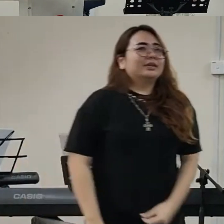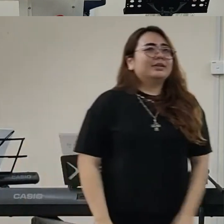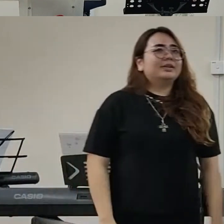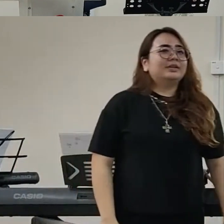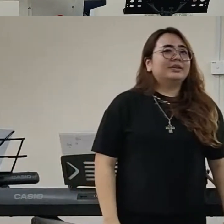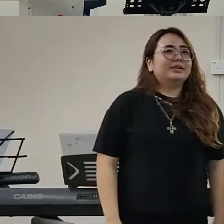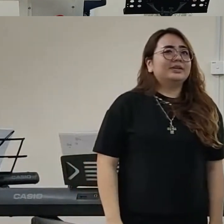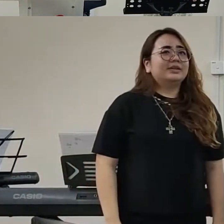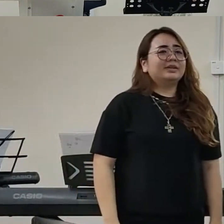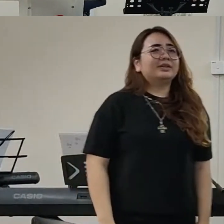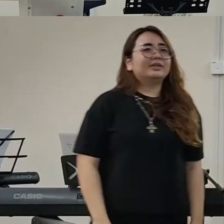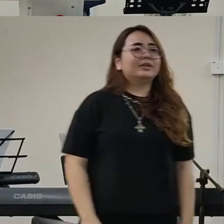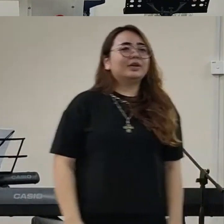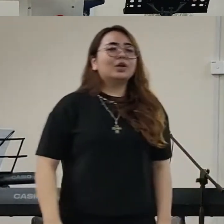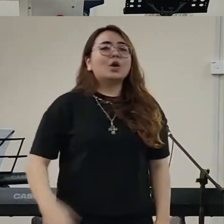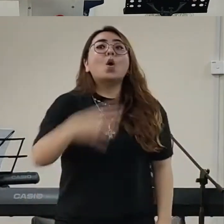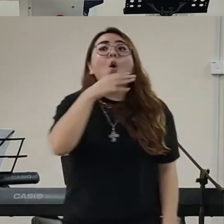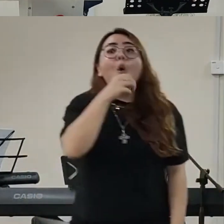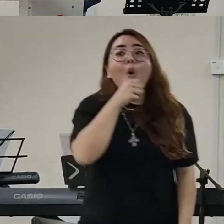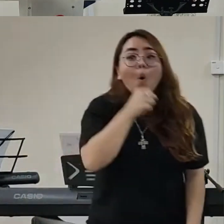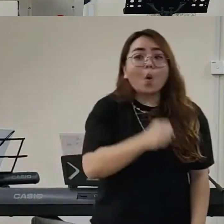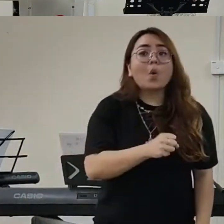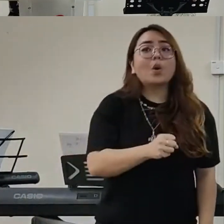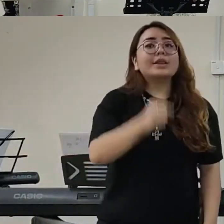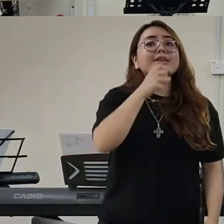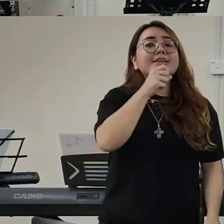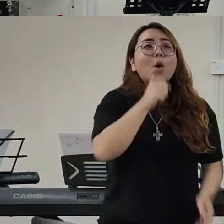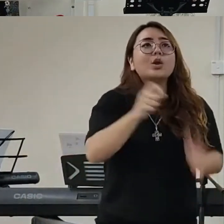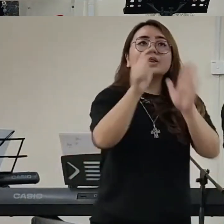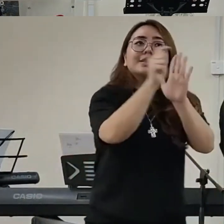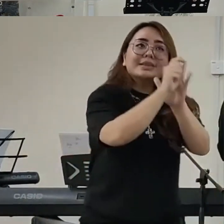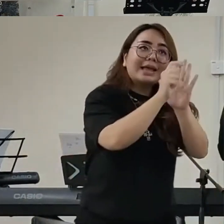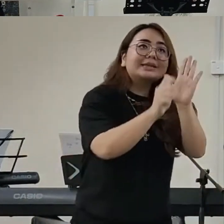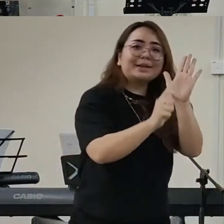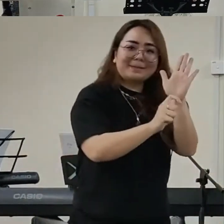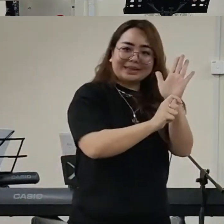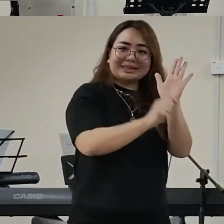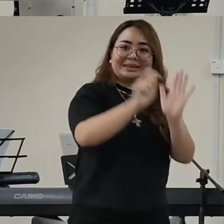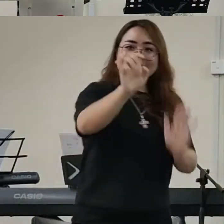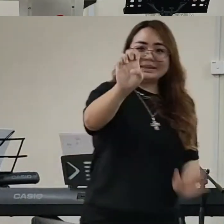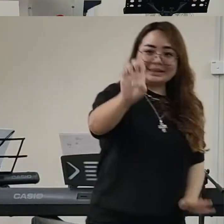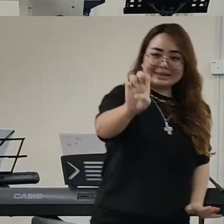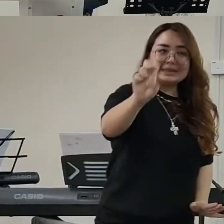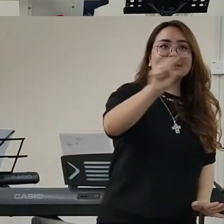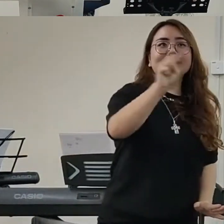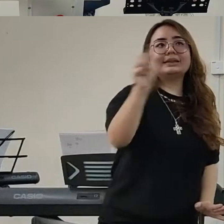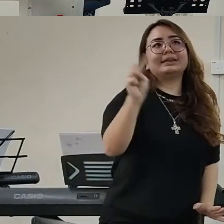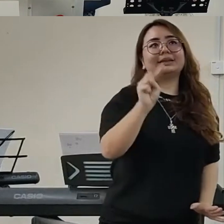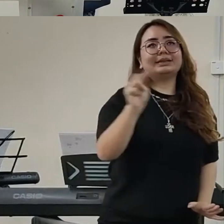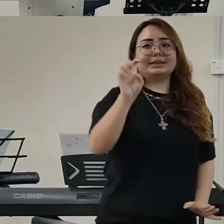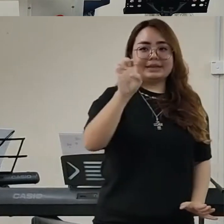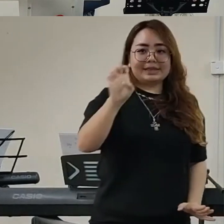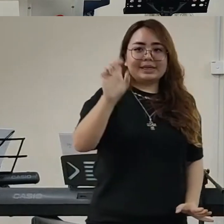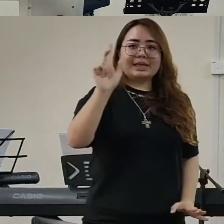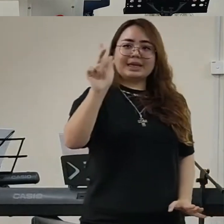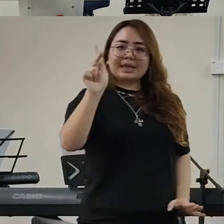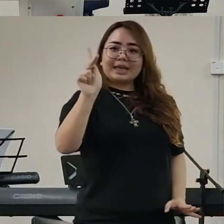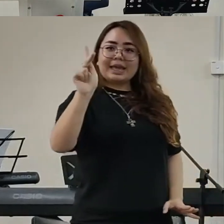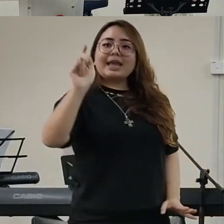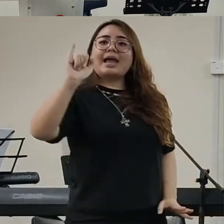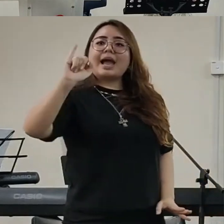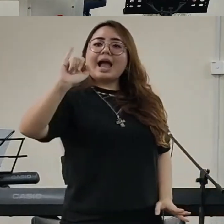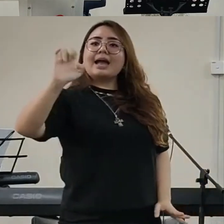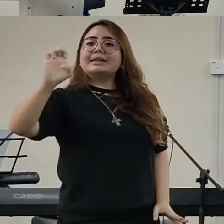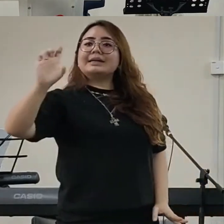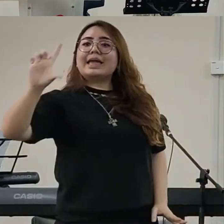on, such an easy question. Old Testament. 以西结书是在新约还是旧约呢？还是在旧约？ There are